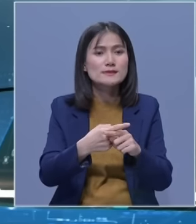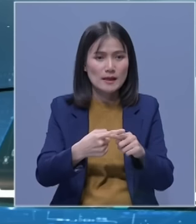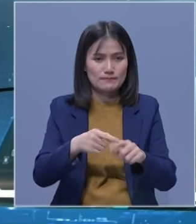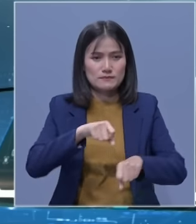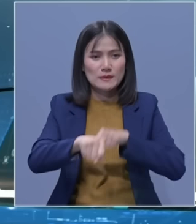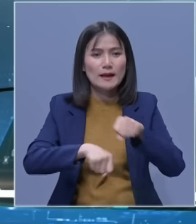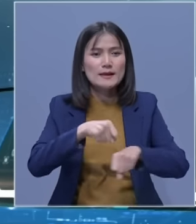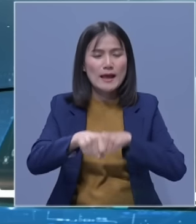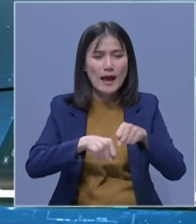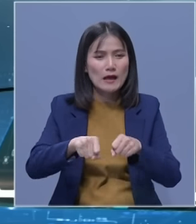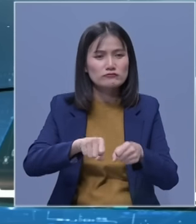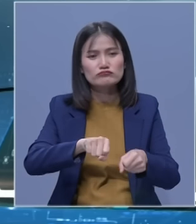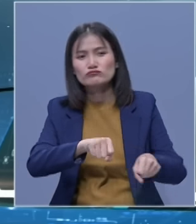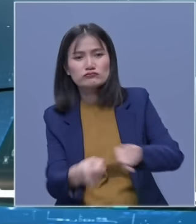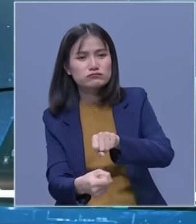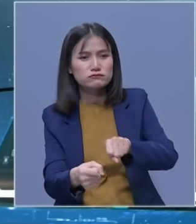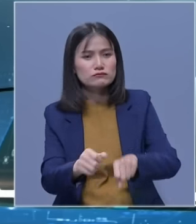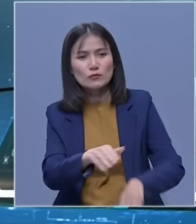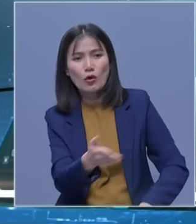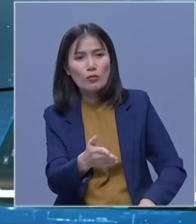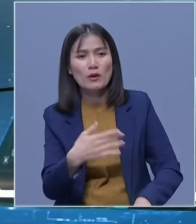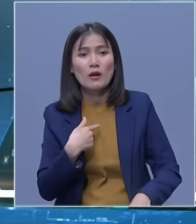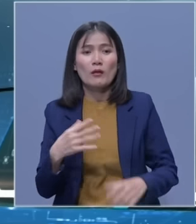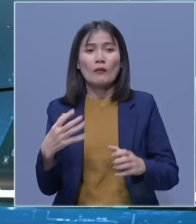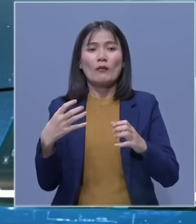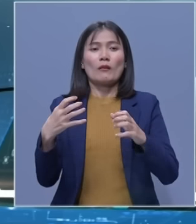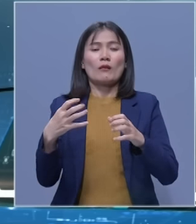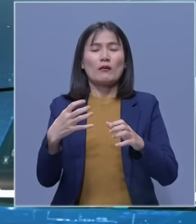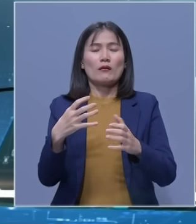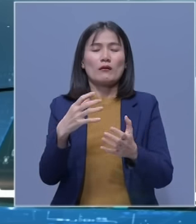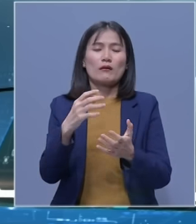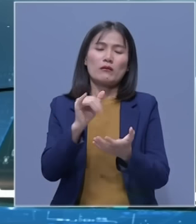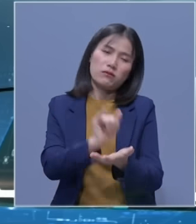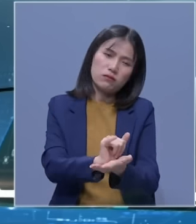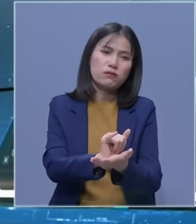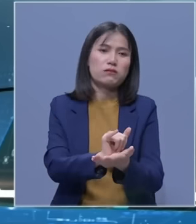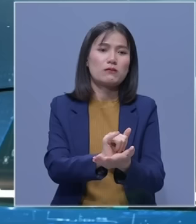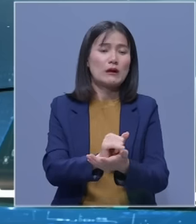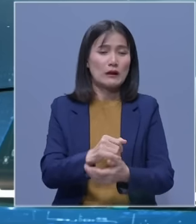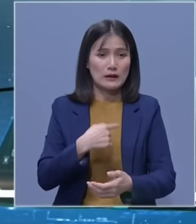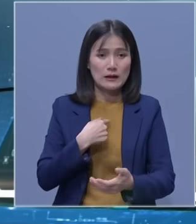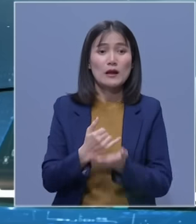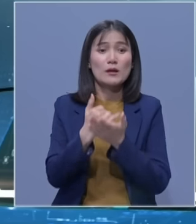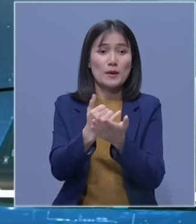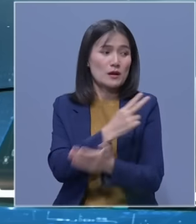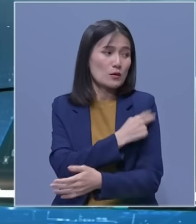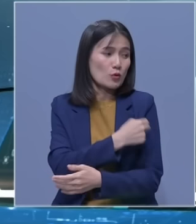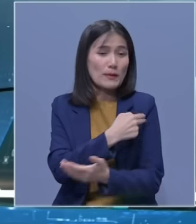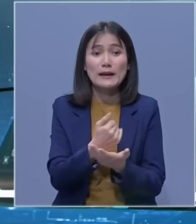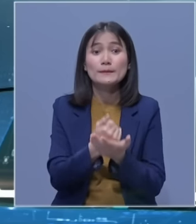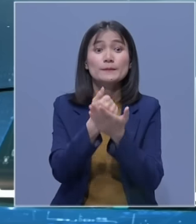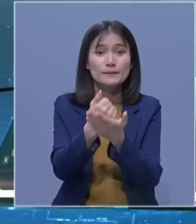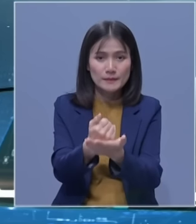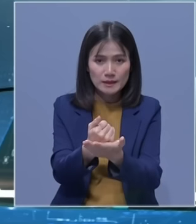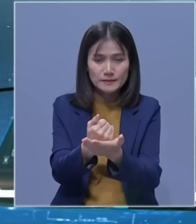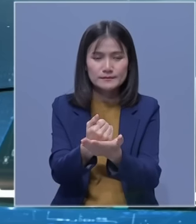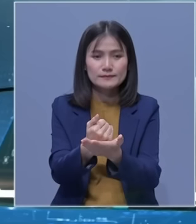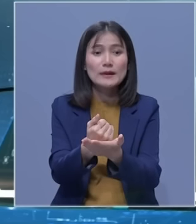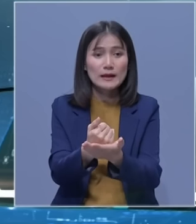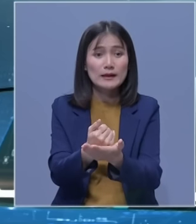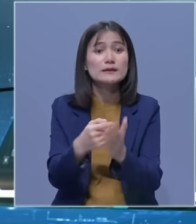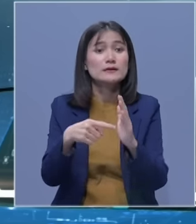านแล้วก็ล้มเองจากนั้นเนี่ยมีอาการเหมือนชักแล้วก็หมดสติไปก็เลยรีบนำส่งโรงพยาบาลสมเด็จพยุพราชตะพันหิน